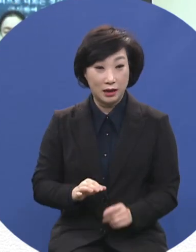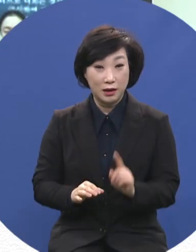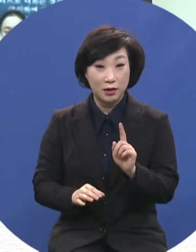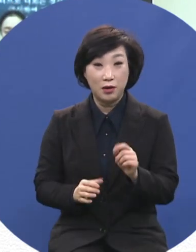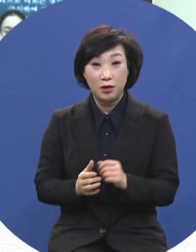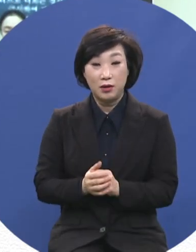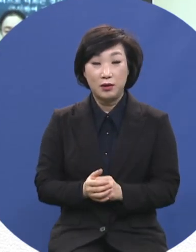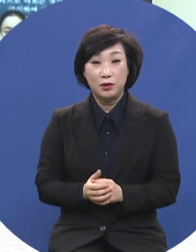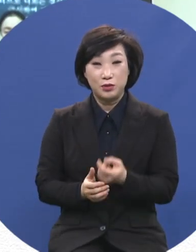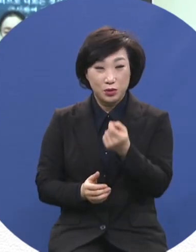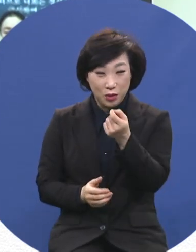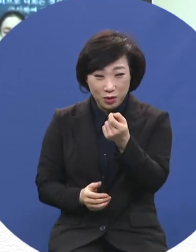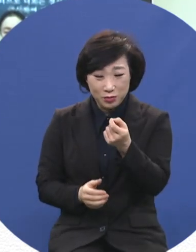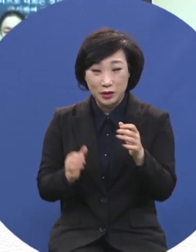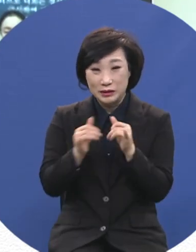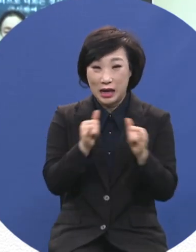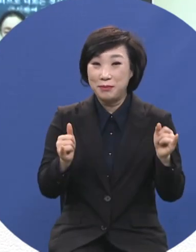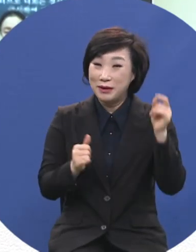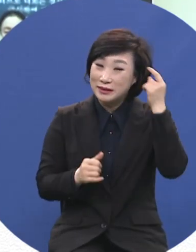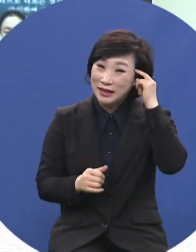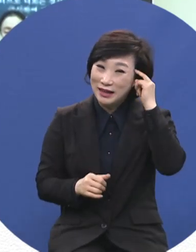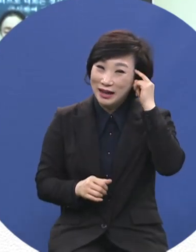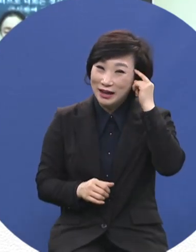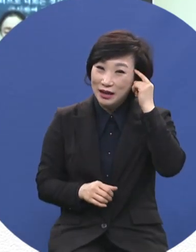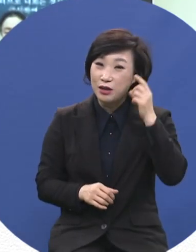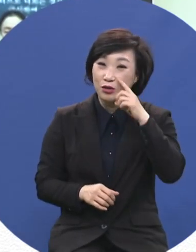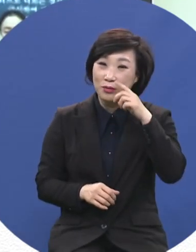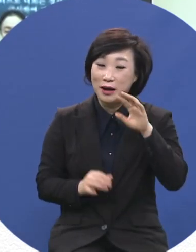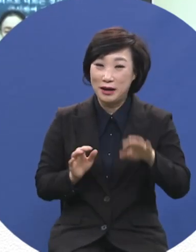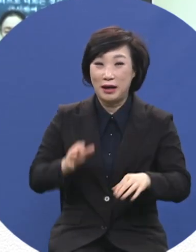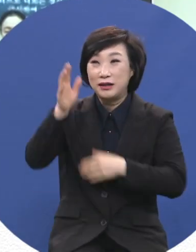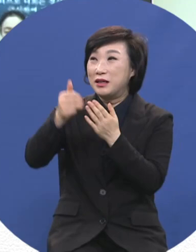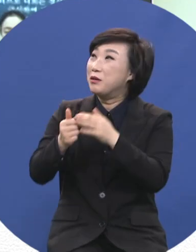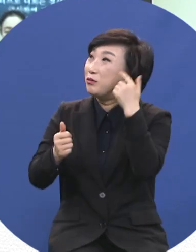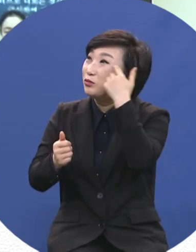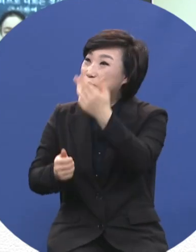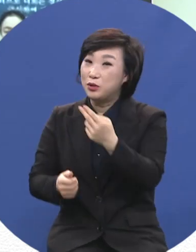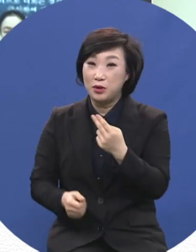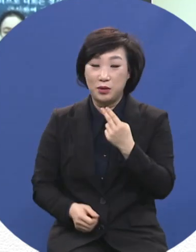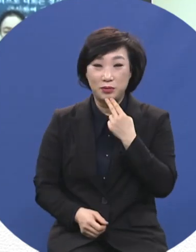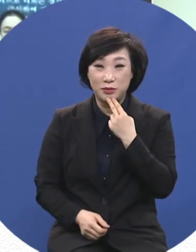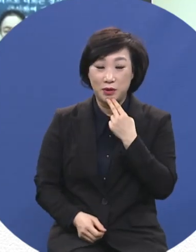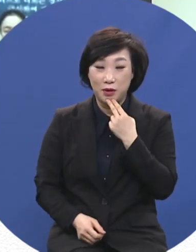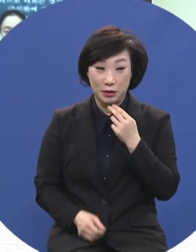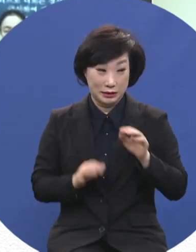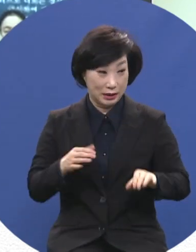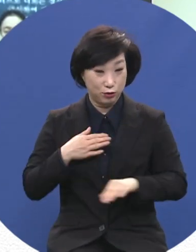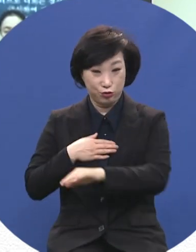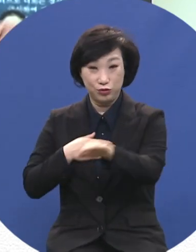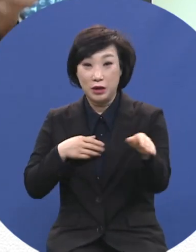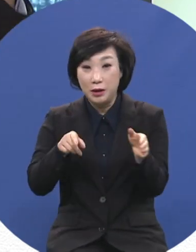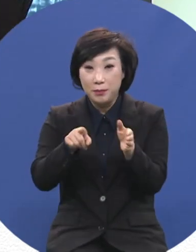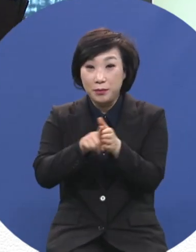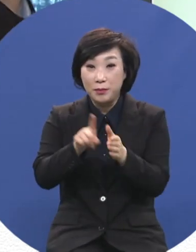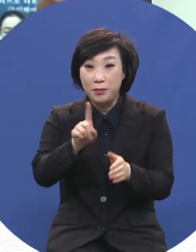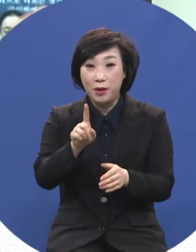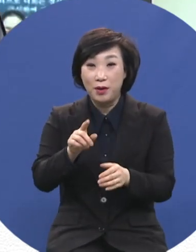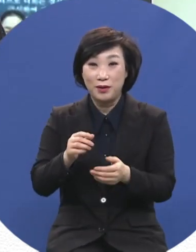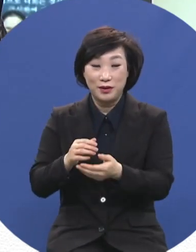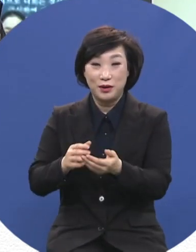전혀 인간의 의문에 대해서 하나님께 묻질 않아. 우리의 믿음이 뭐냐?